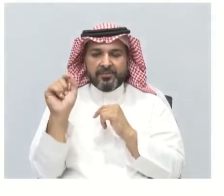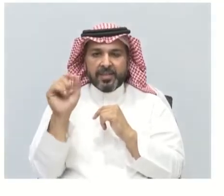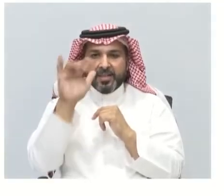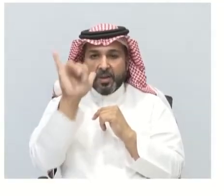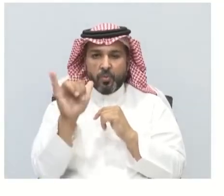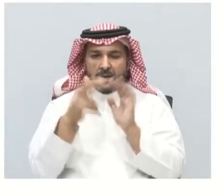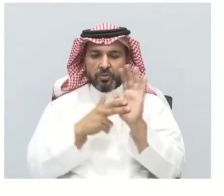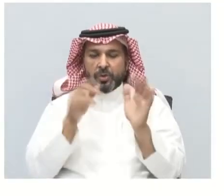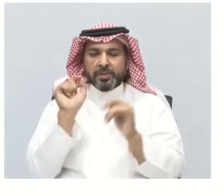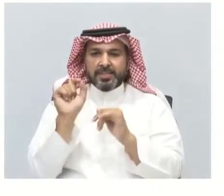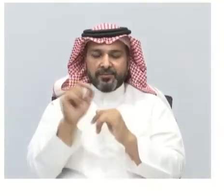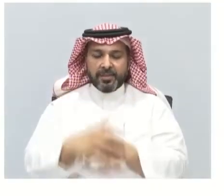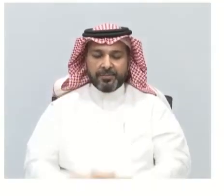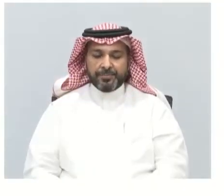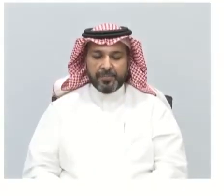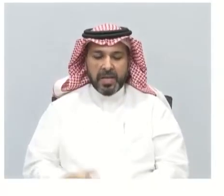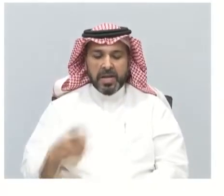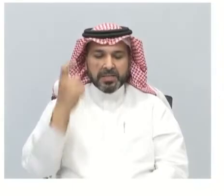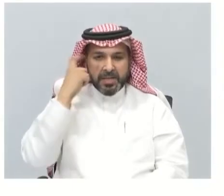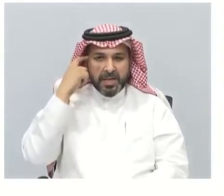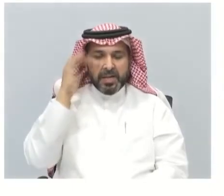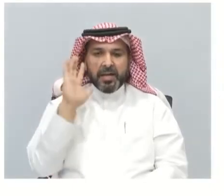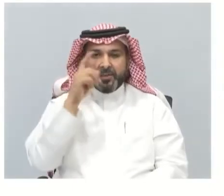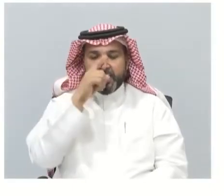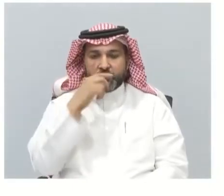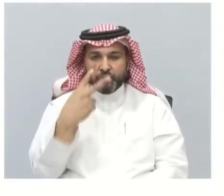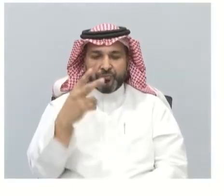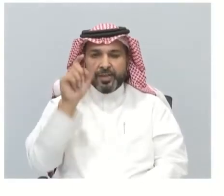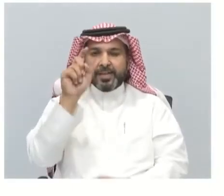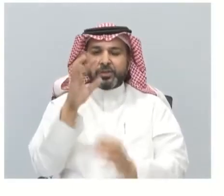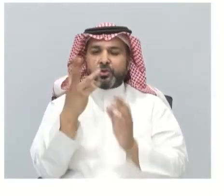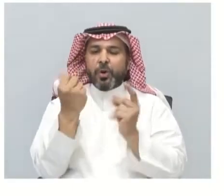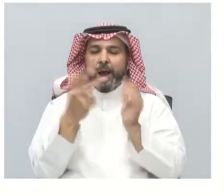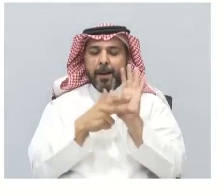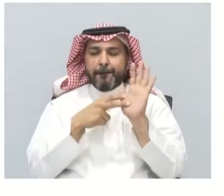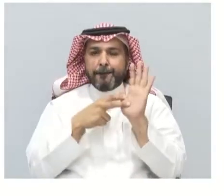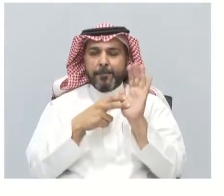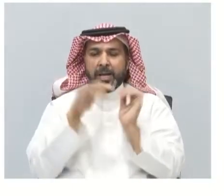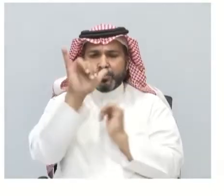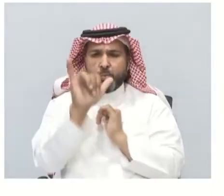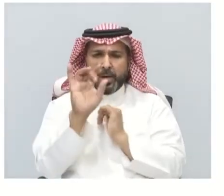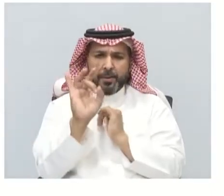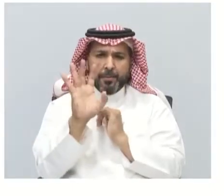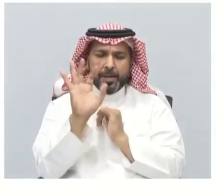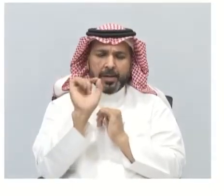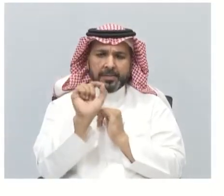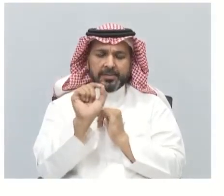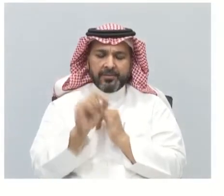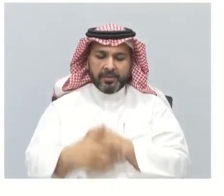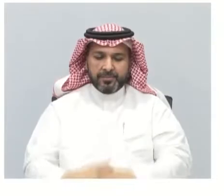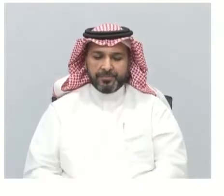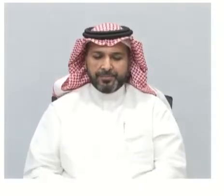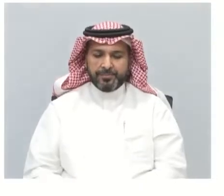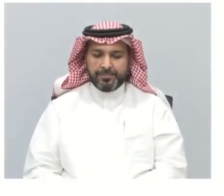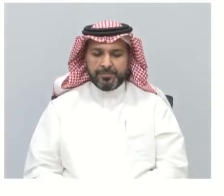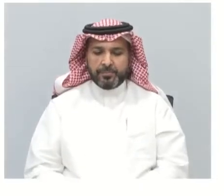عندي بصفر الحين اقدر اجيب قيمه اكس كيف اجيب قيمه اكس نقوم بايجاد قيمه اكس بالتعويض عن قيمه الواي